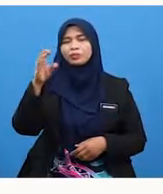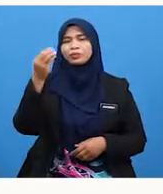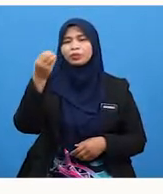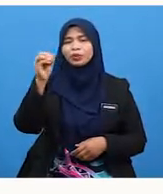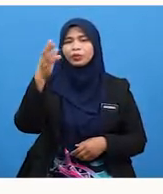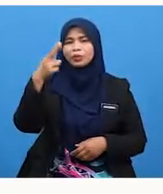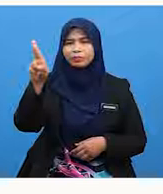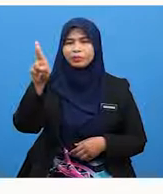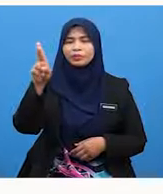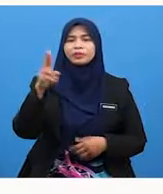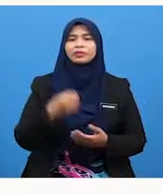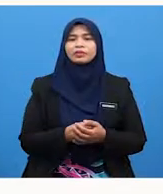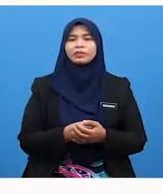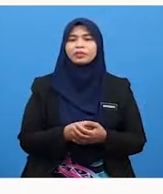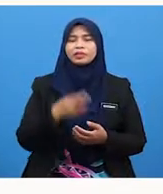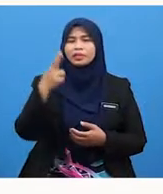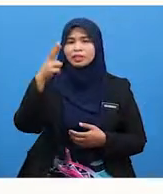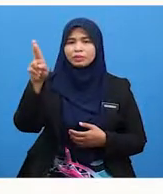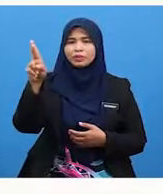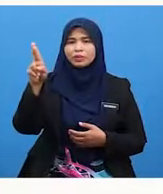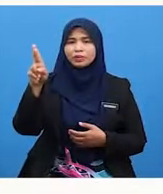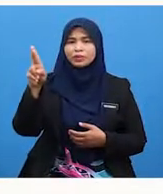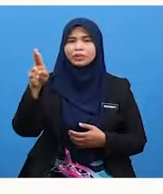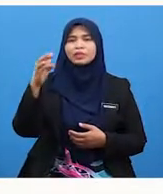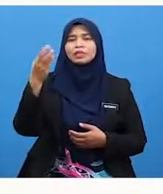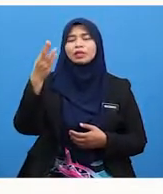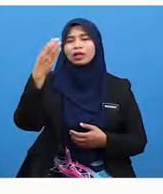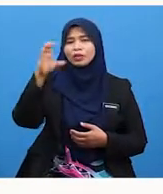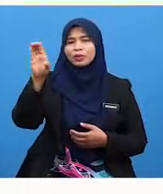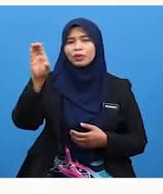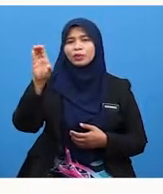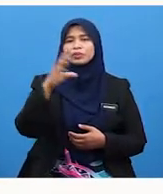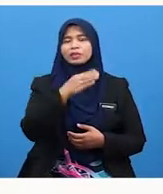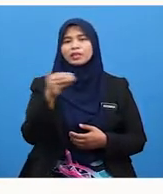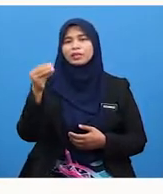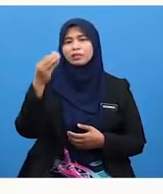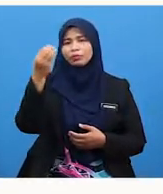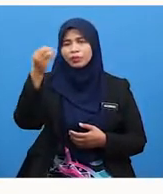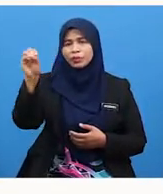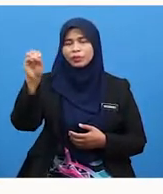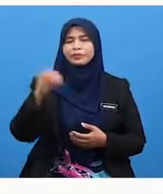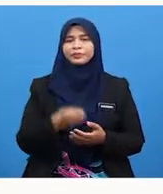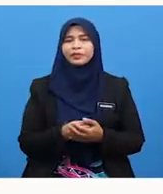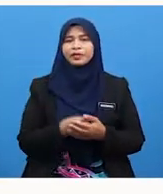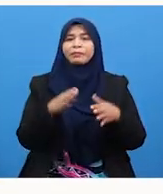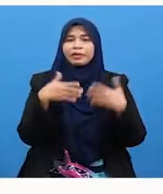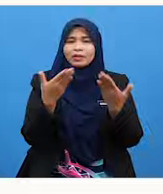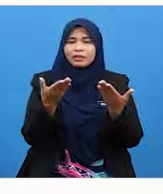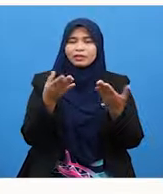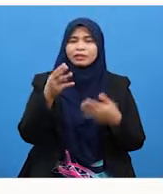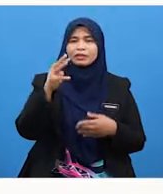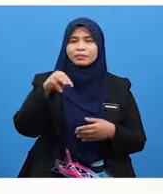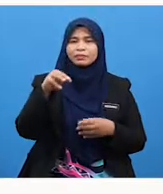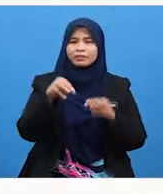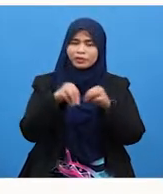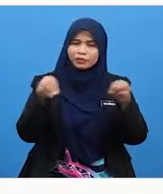ribu, ribu, ratus dan puluh. Bagaimana murid-murid